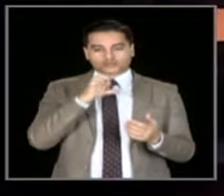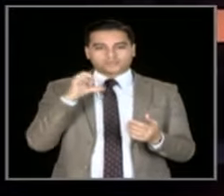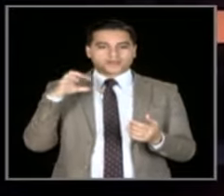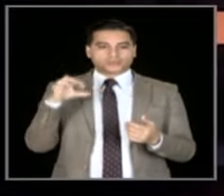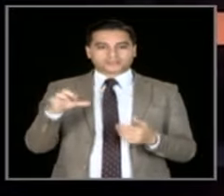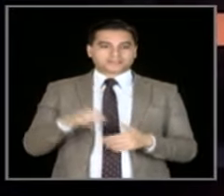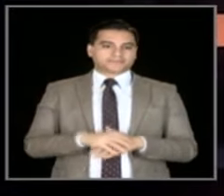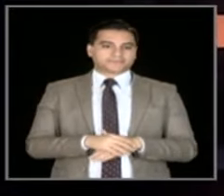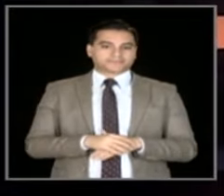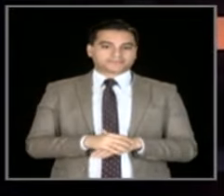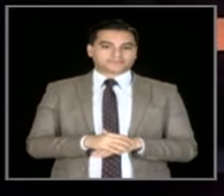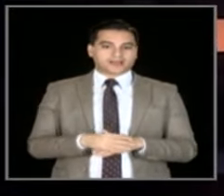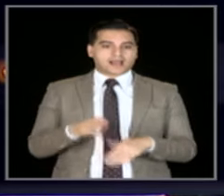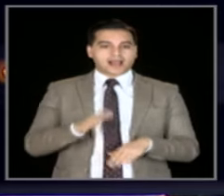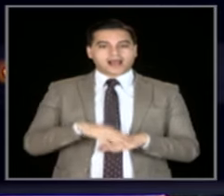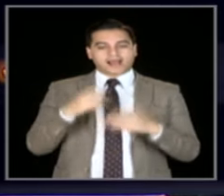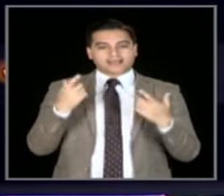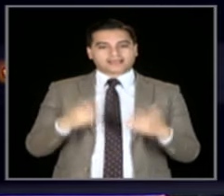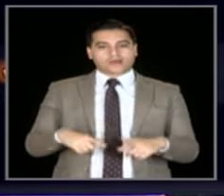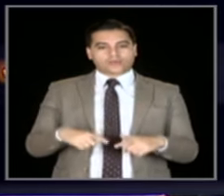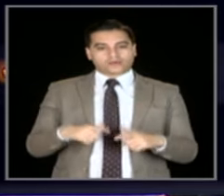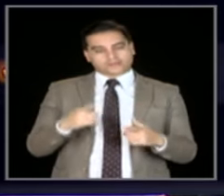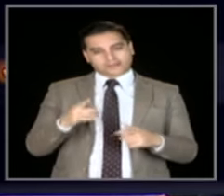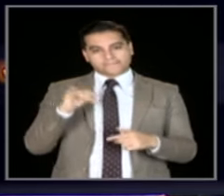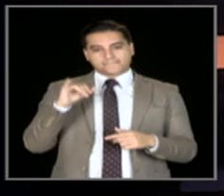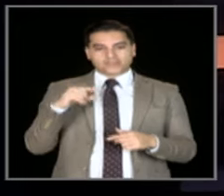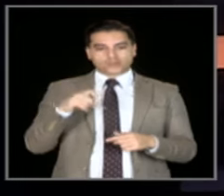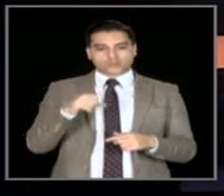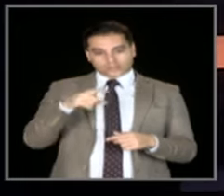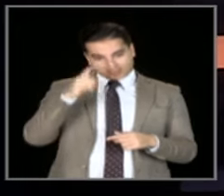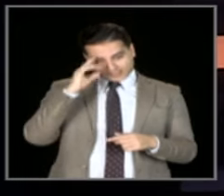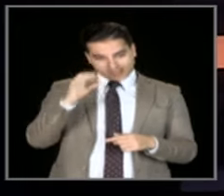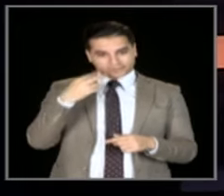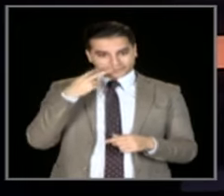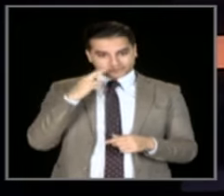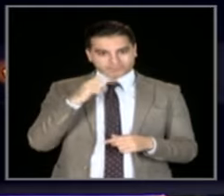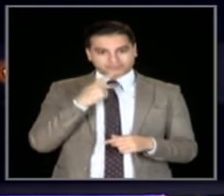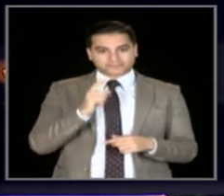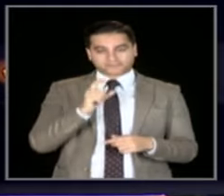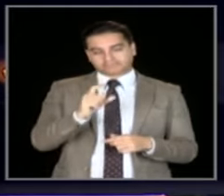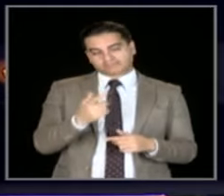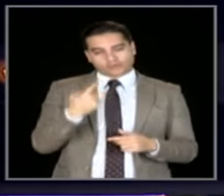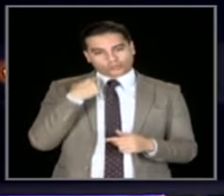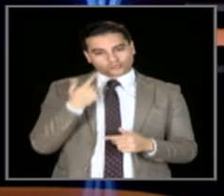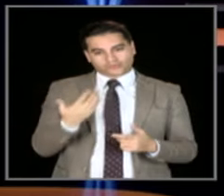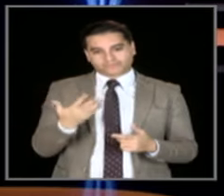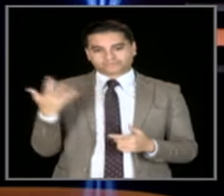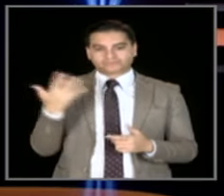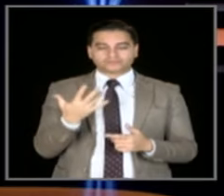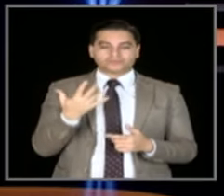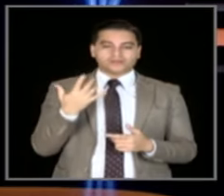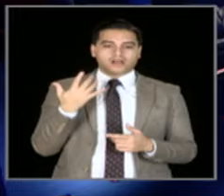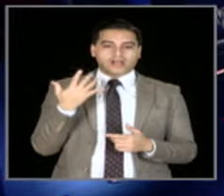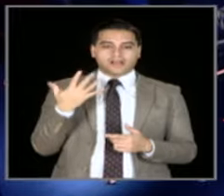909 على يد الدولة الفاطمية. هارد لك يا ميدو. معلش، 10 نقاط، 5 جامعة